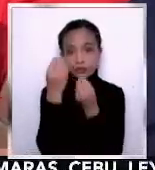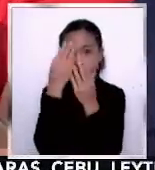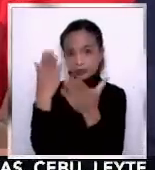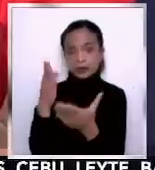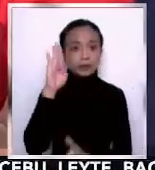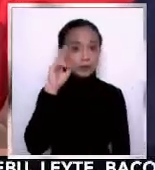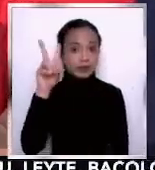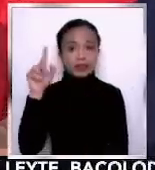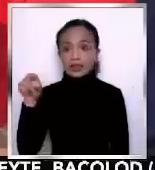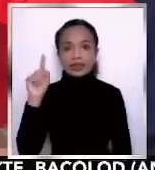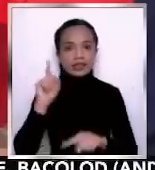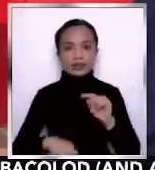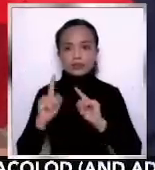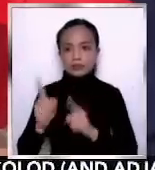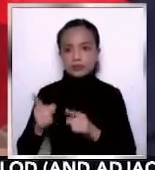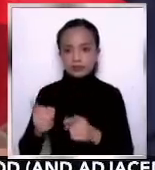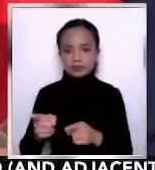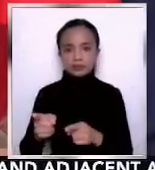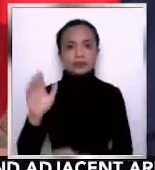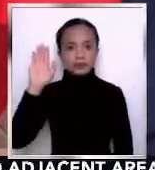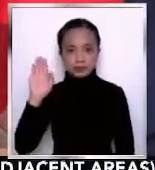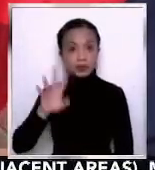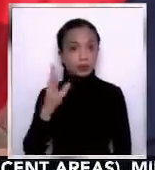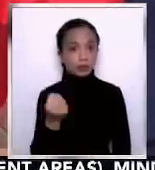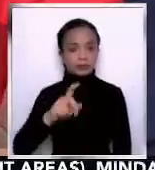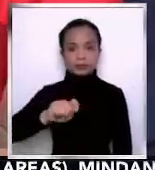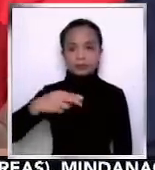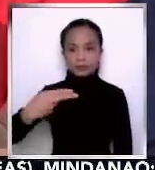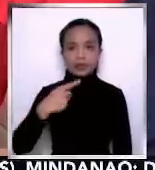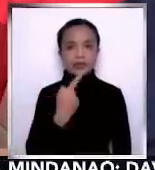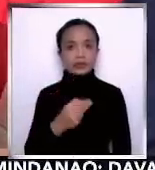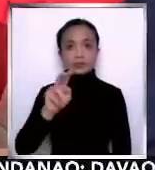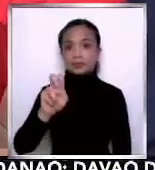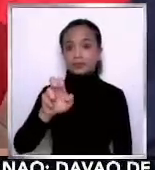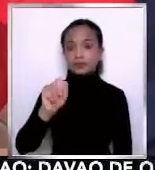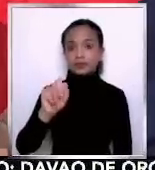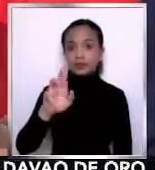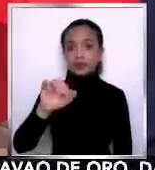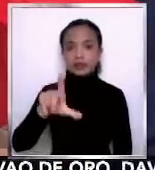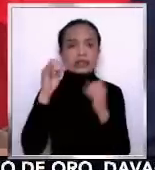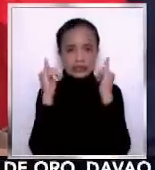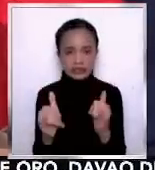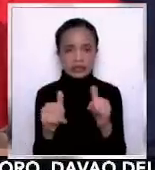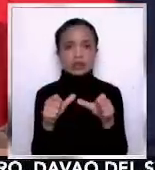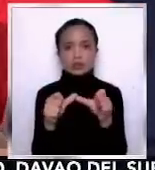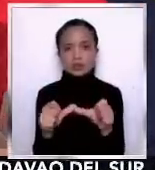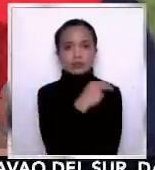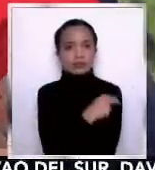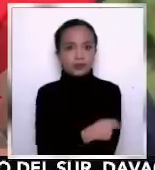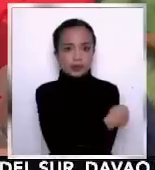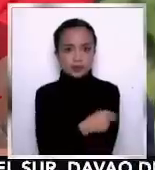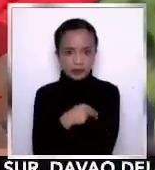siya makakadalo sa inaugurasyon nito sa Huwebes. Ayon pa kay Enrile, nasa ospital pa raw siya sa araw na iyon at